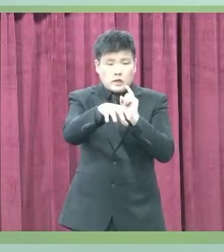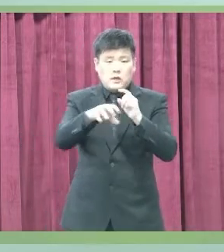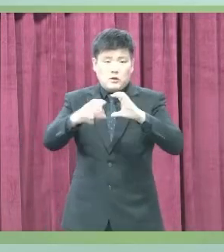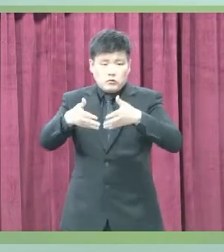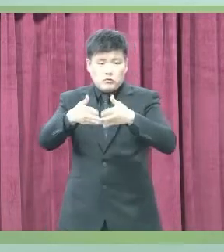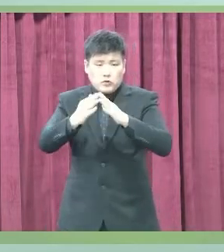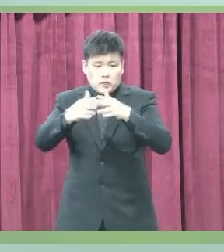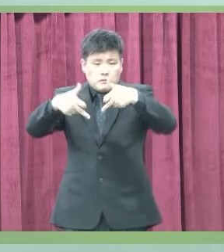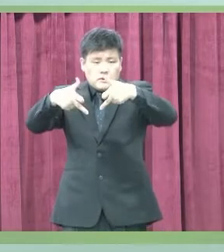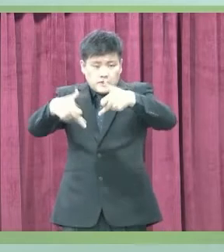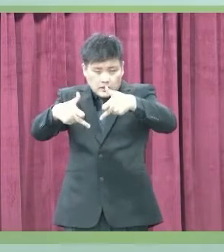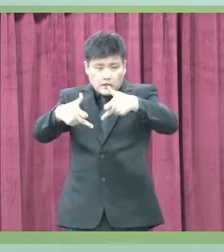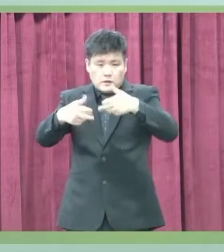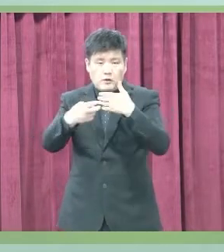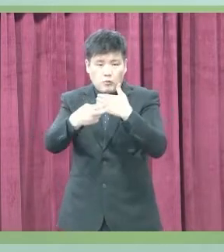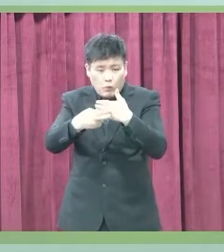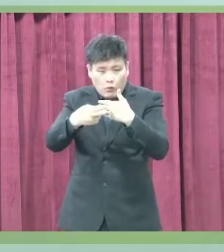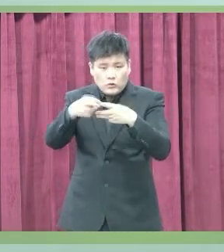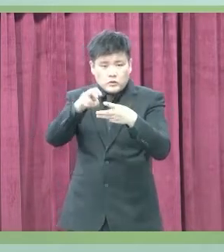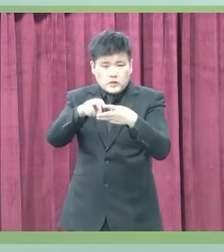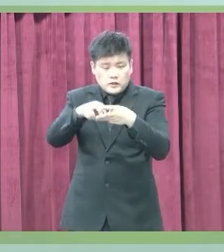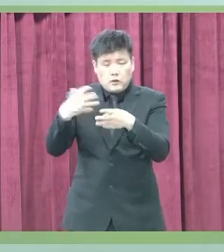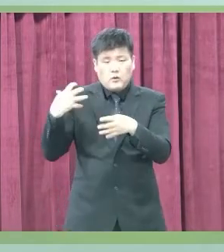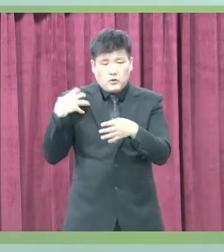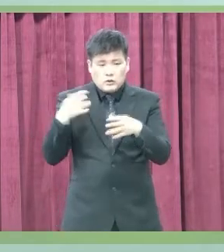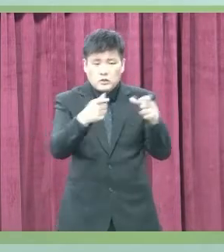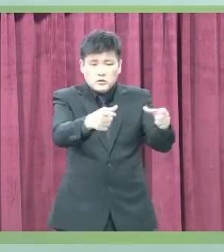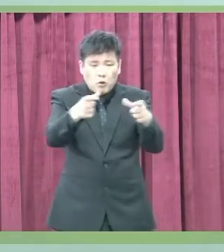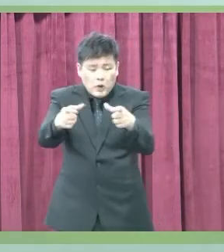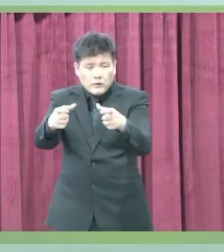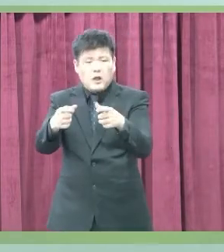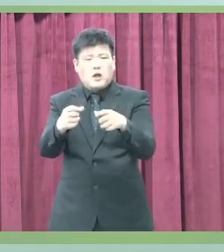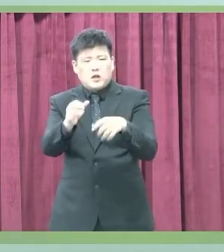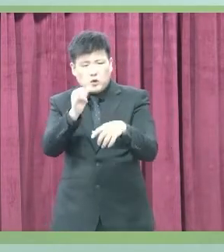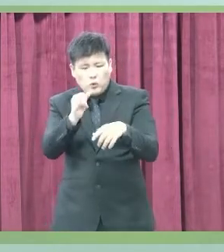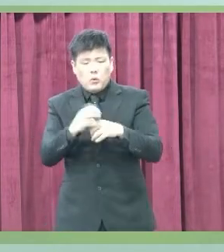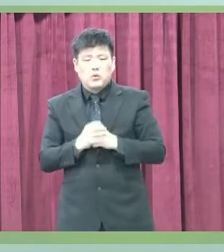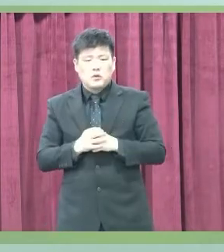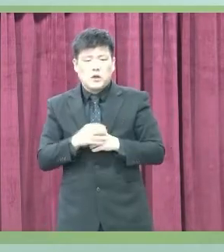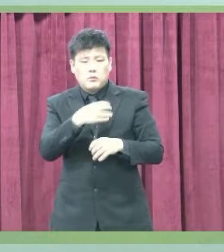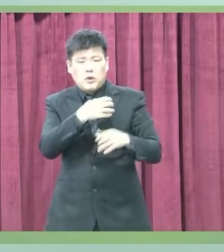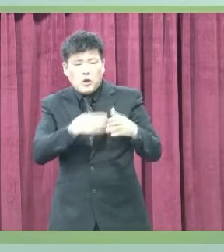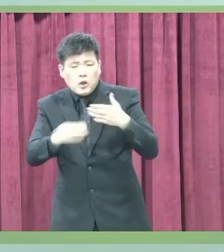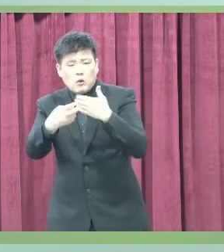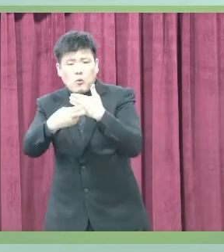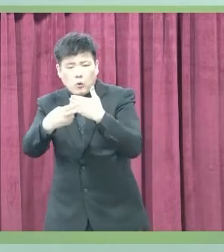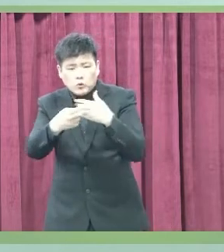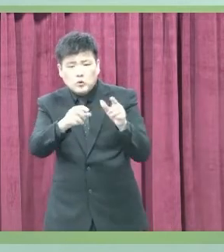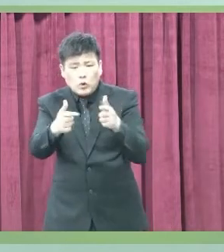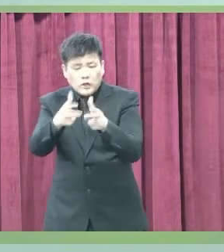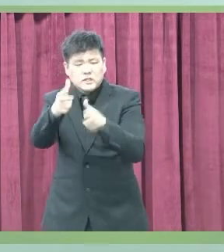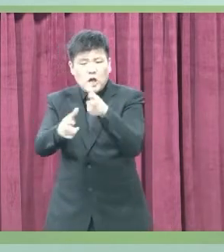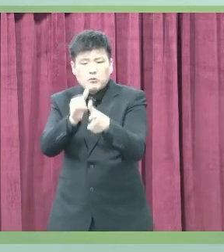있고 또 지역에 지역장애인 보건의료센터가 있고 권역별 재활병원이 있고 CBR 보건소에서 여러 가지 액티비티가 이루어지고 있고